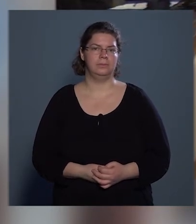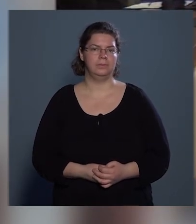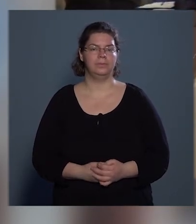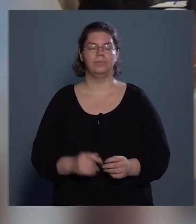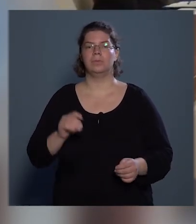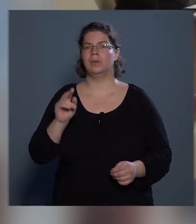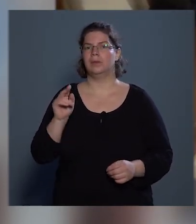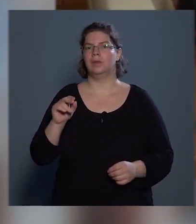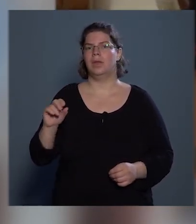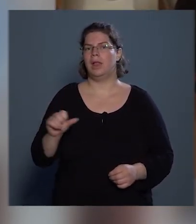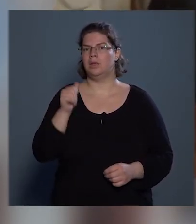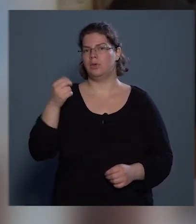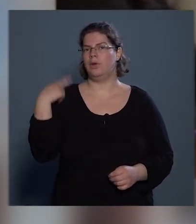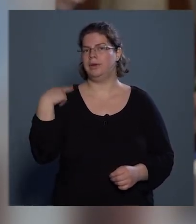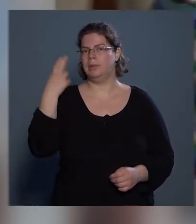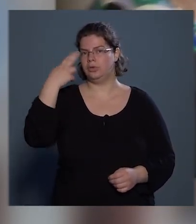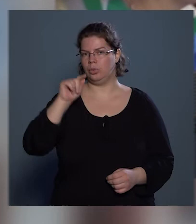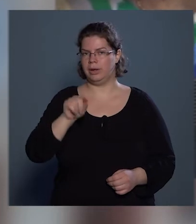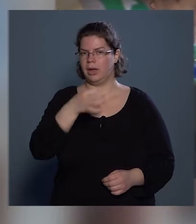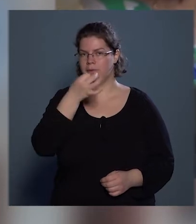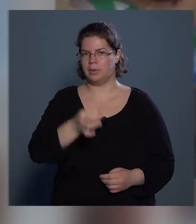Először Nemes úri a szó.